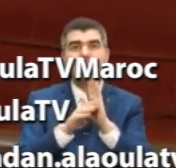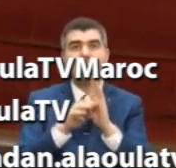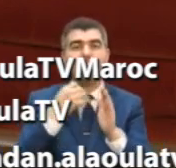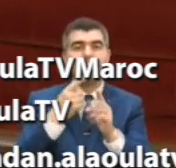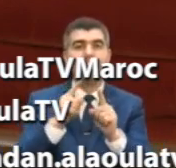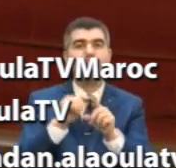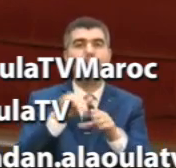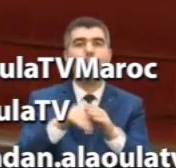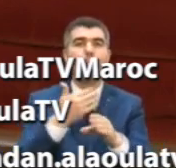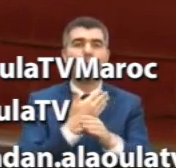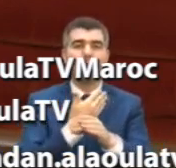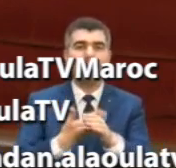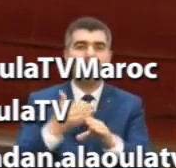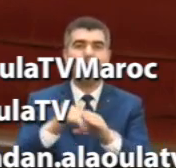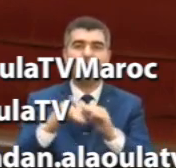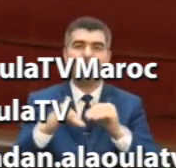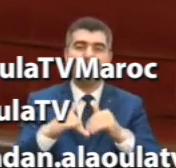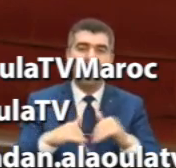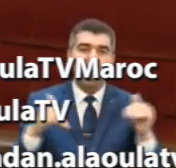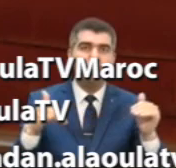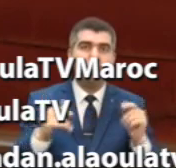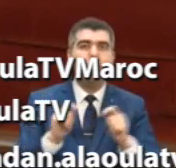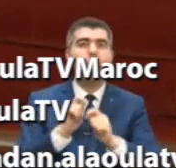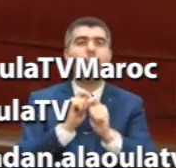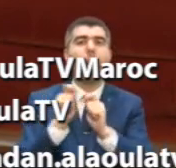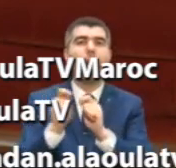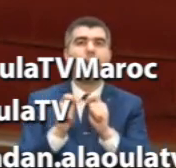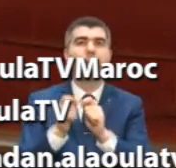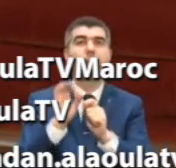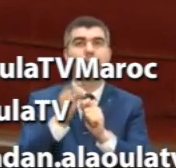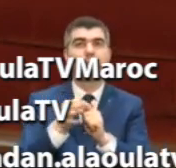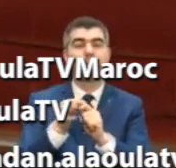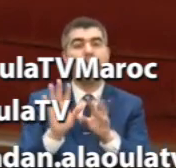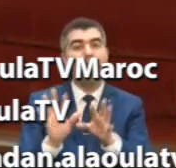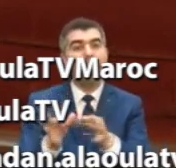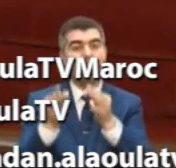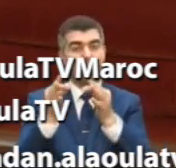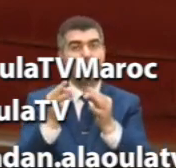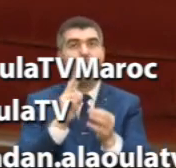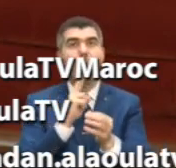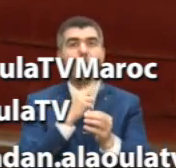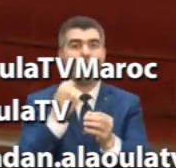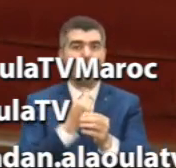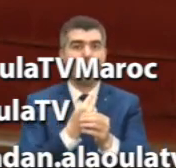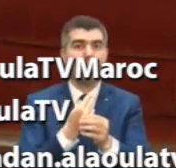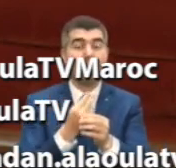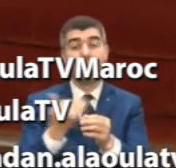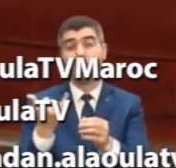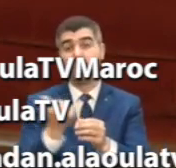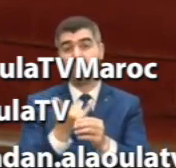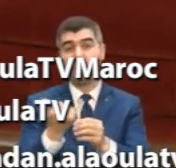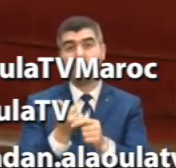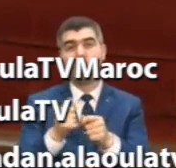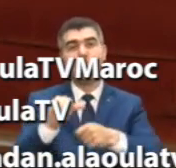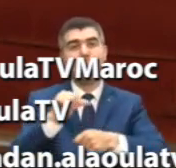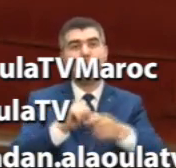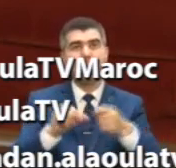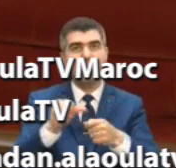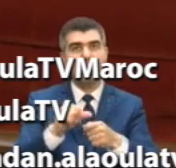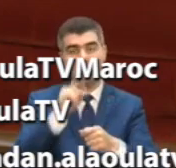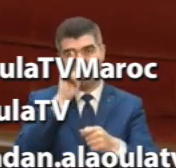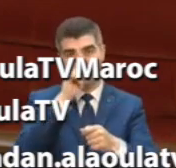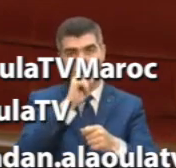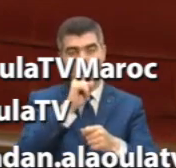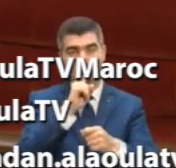مجلس المستشارين كان عندنا نقاش للمراجعة. حصلت القناعة لدى الحكومة بضرورة هذه المراجعة. احنا غاديين هذه